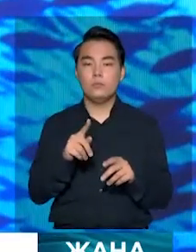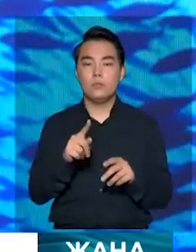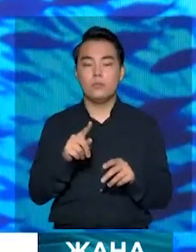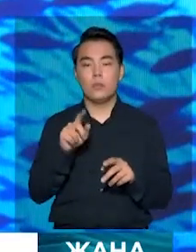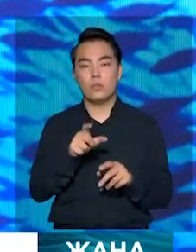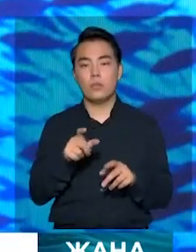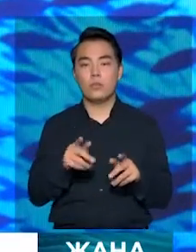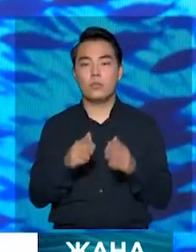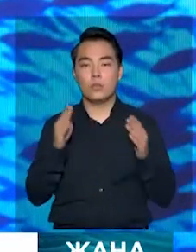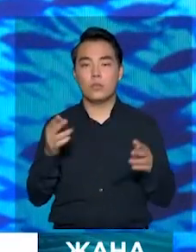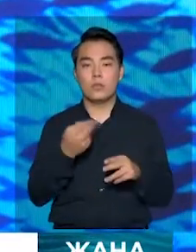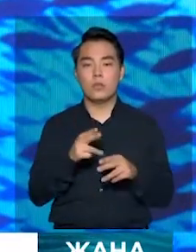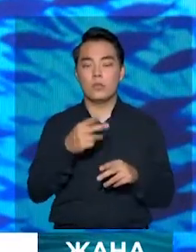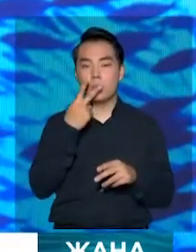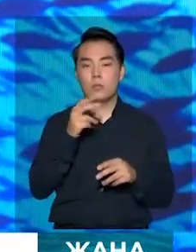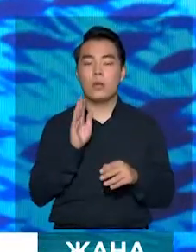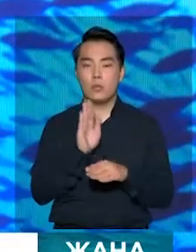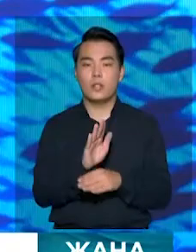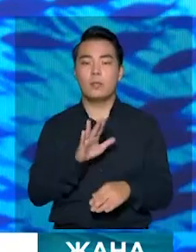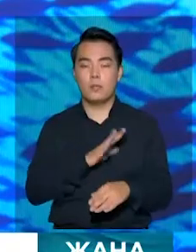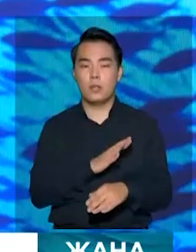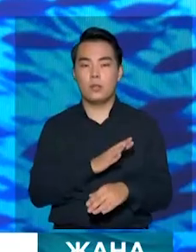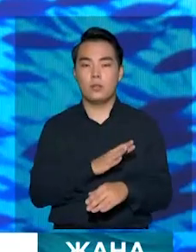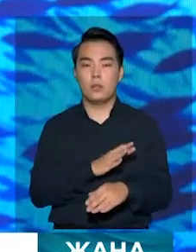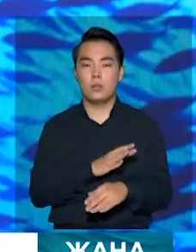құзырлы мемлекеттік органдармен осы жұмысты жалғастыратын боламыз.